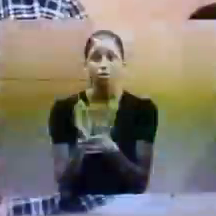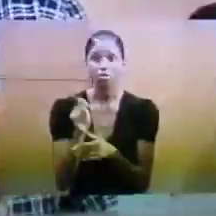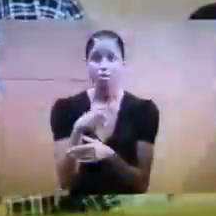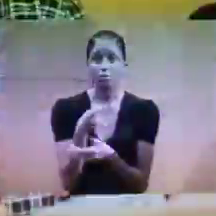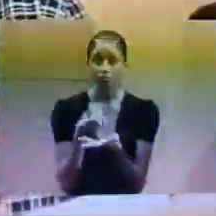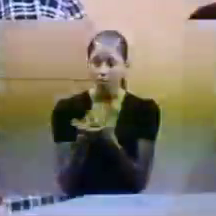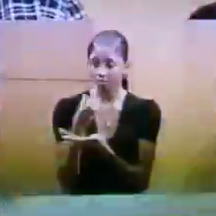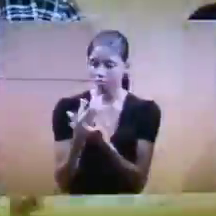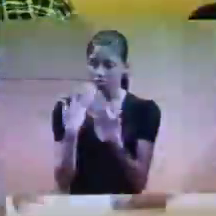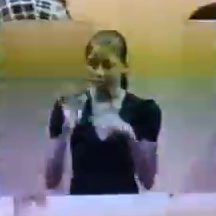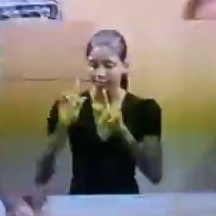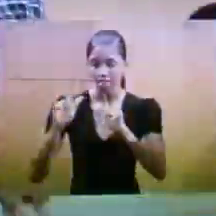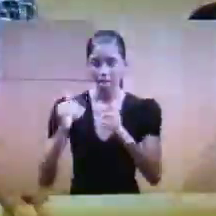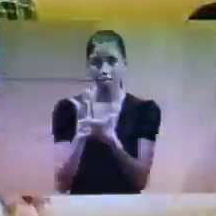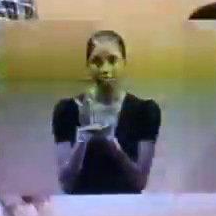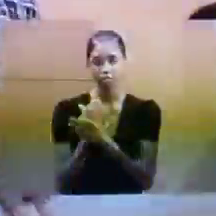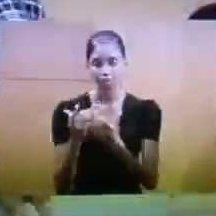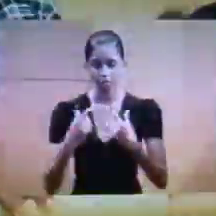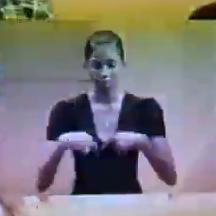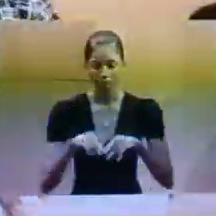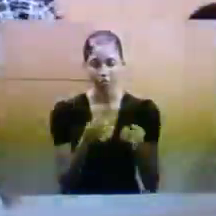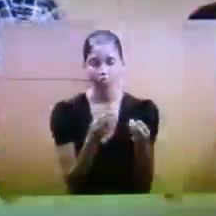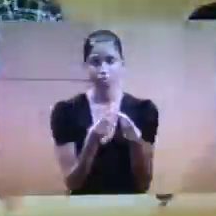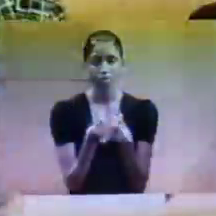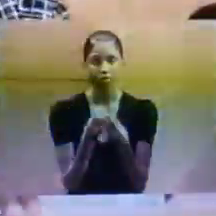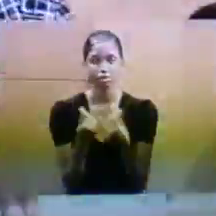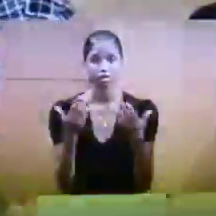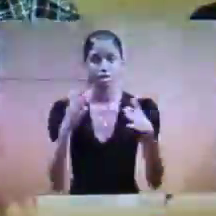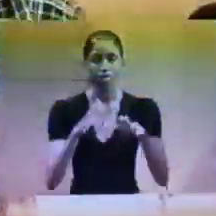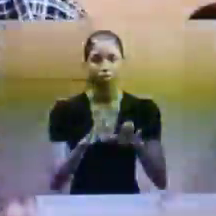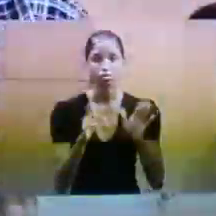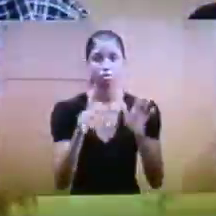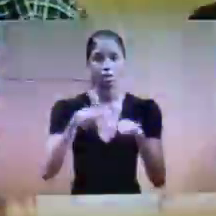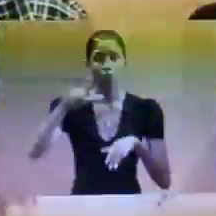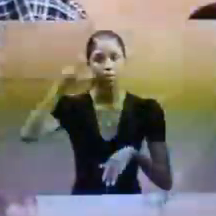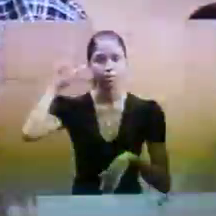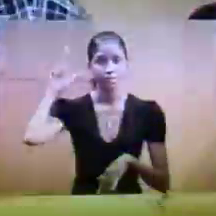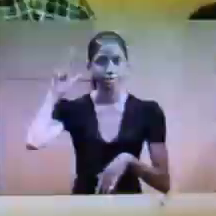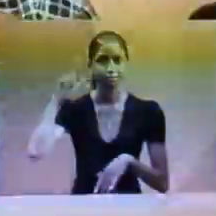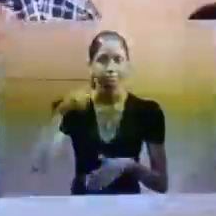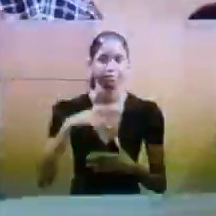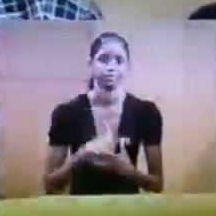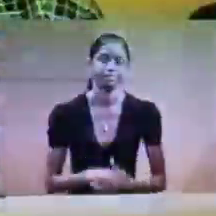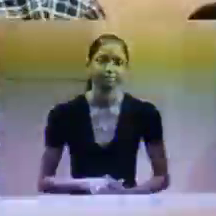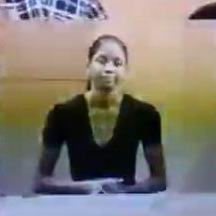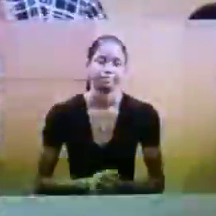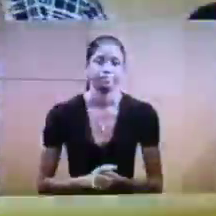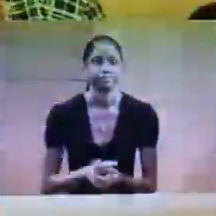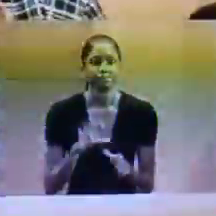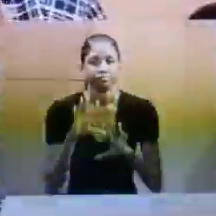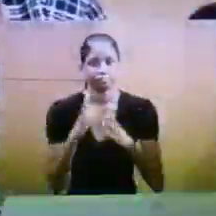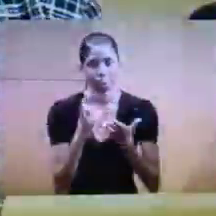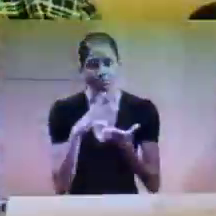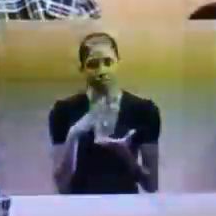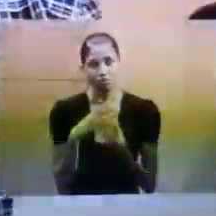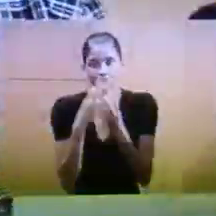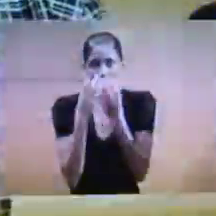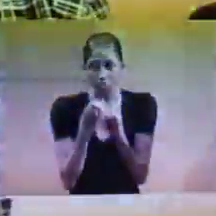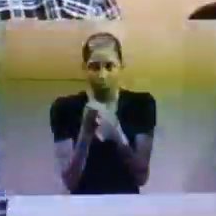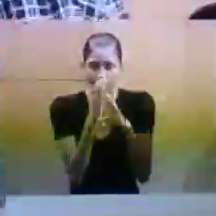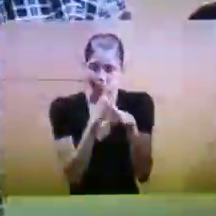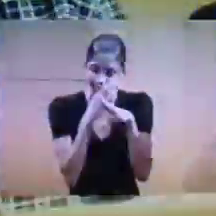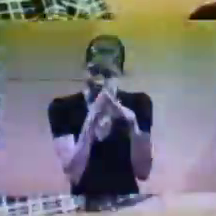déjà, parce que la commission des finances s'est réunie lundi dernier. Donc il y a une volonté de cacher les